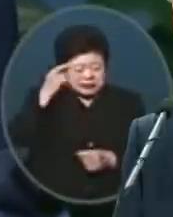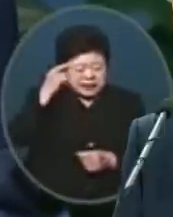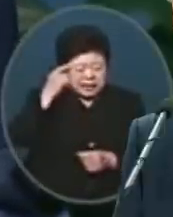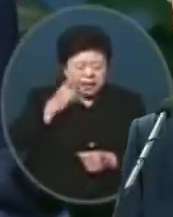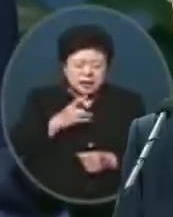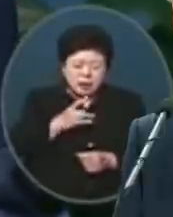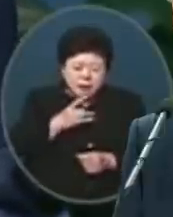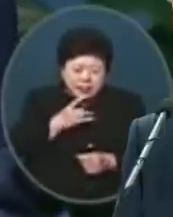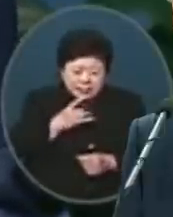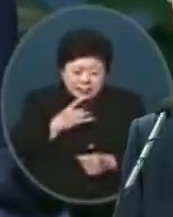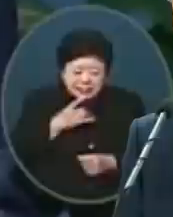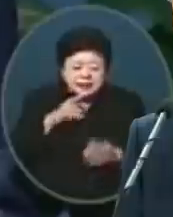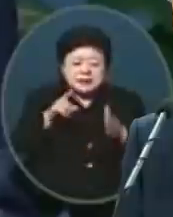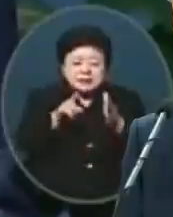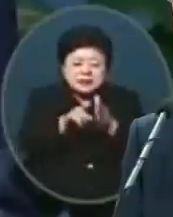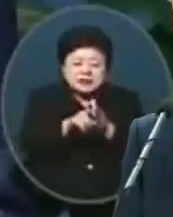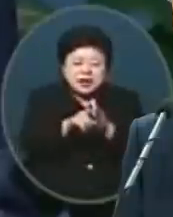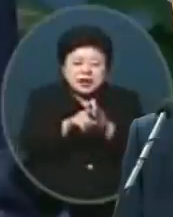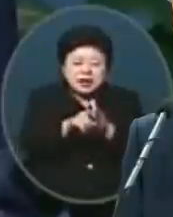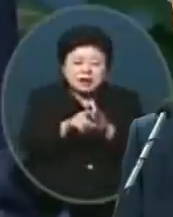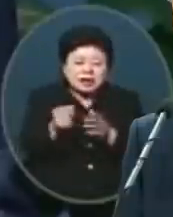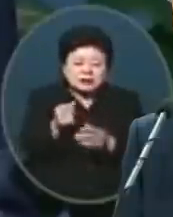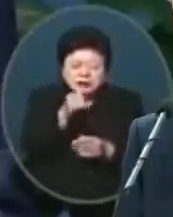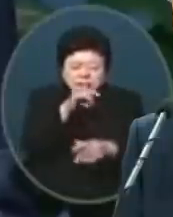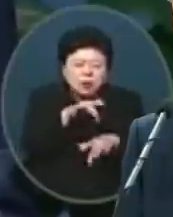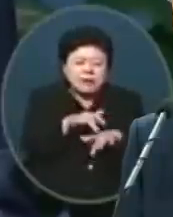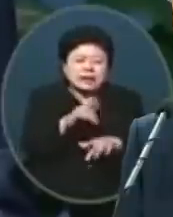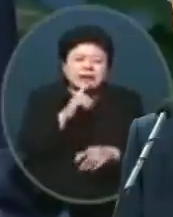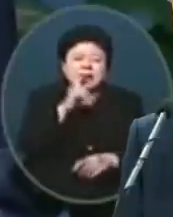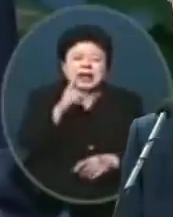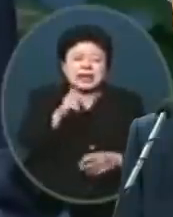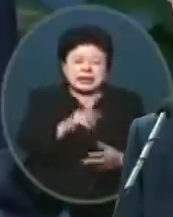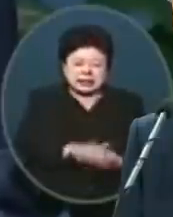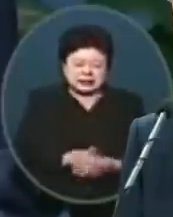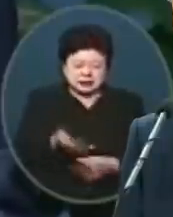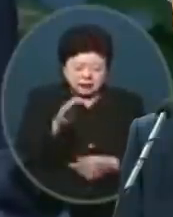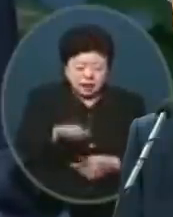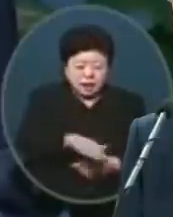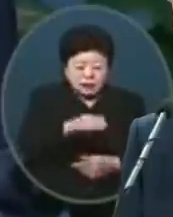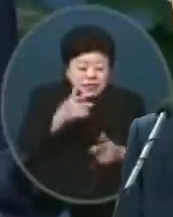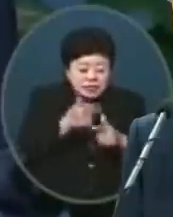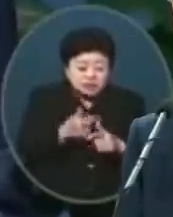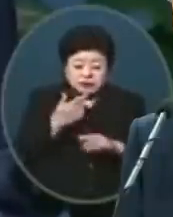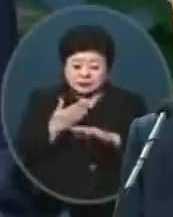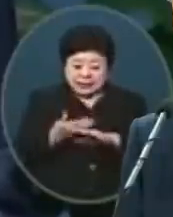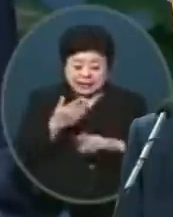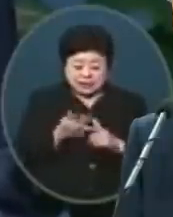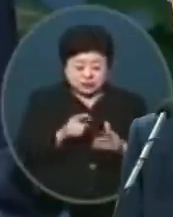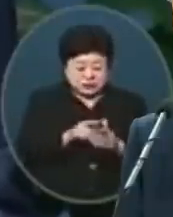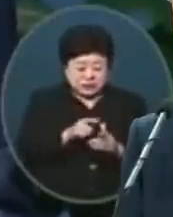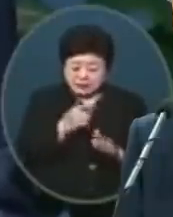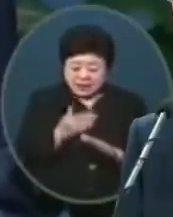것만이 너희가 소유할 수 있다고 말합니다. 그러나 우리 예수 믿는 사람은